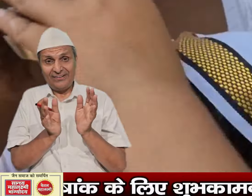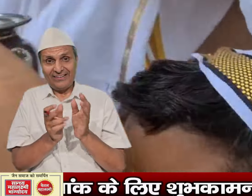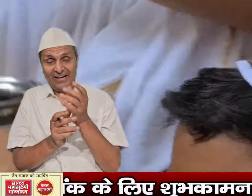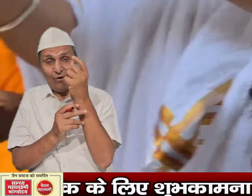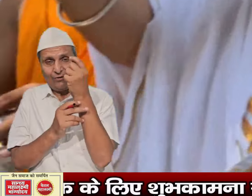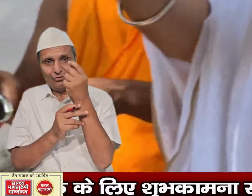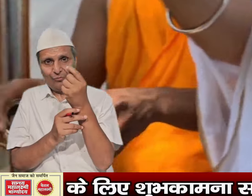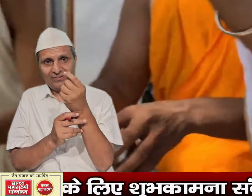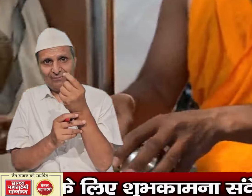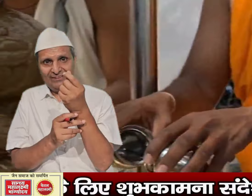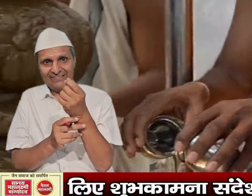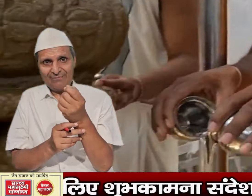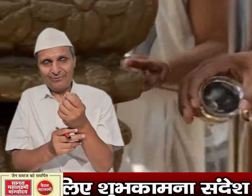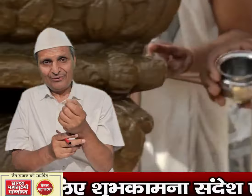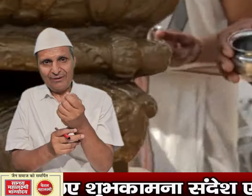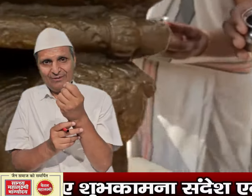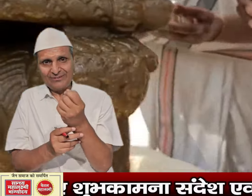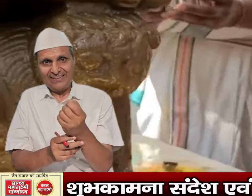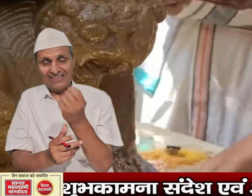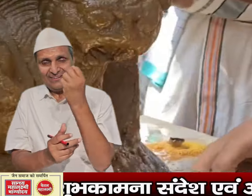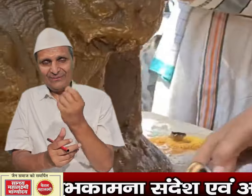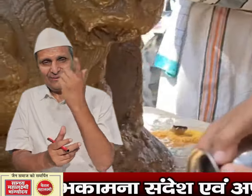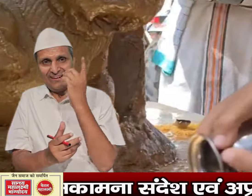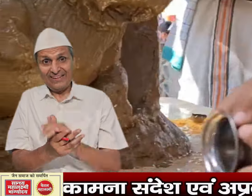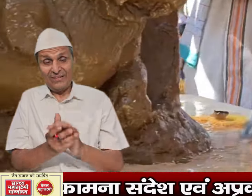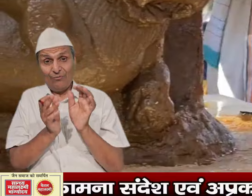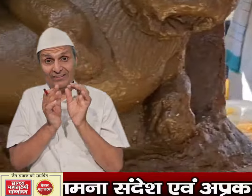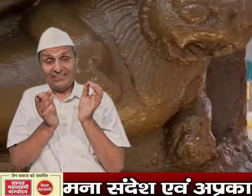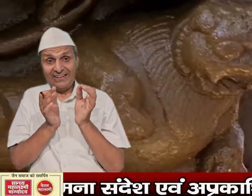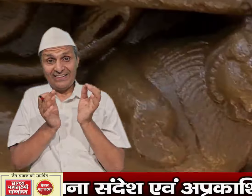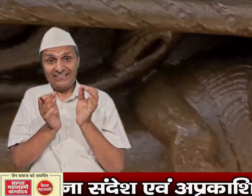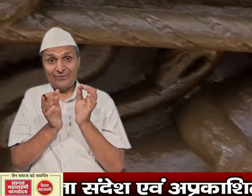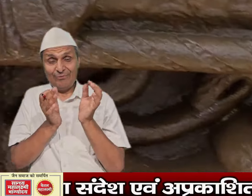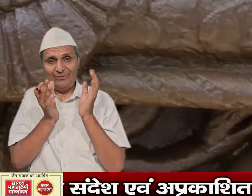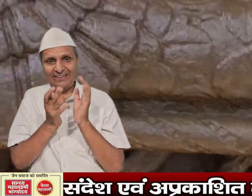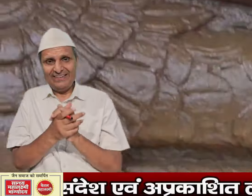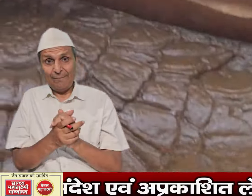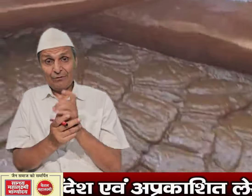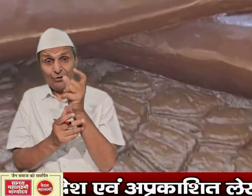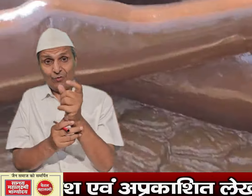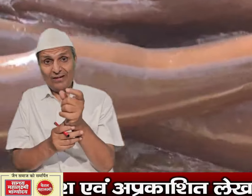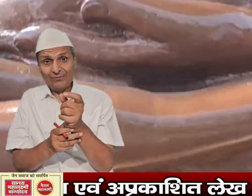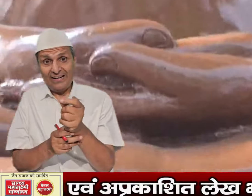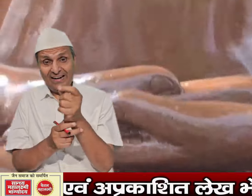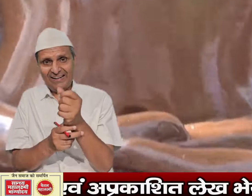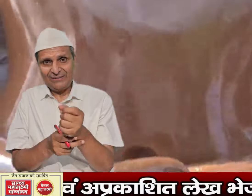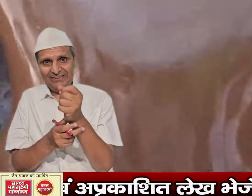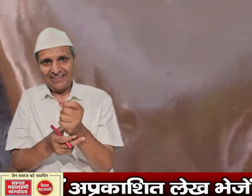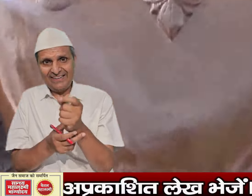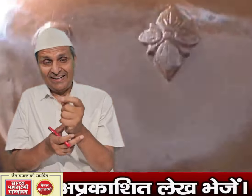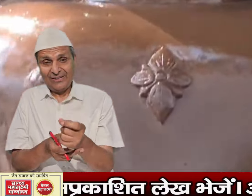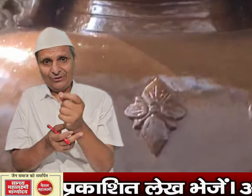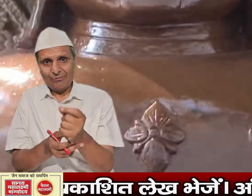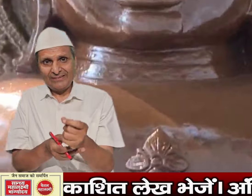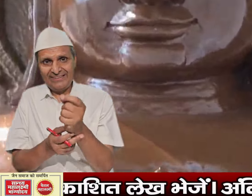टेंट हट गया था और उसके ऊपर से अभिषेक का फून और इनियो का साथ हो रहा था वह दृश्य आज तक कोई भूलता नहीं है जो गांव वाले उसके आज भी